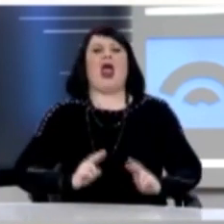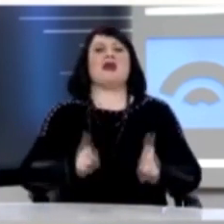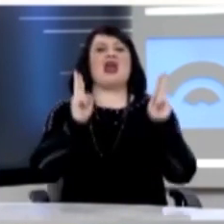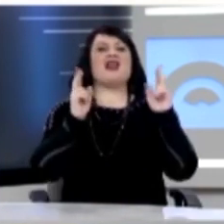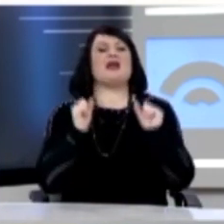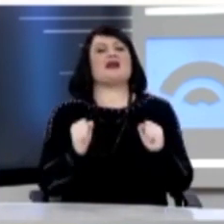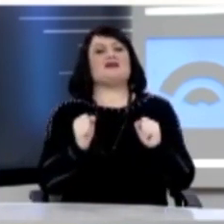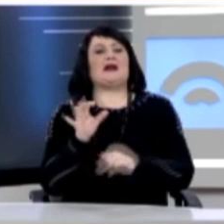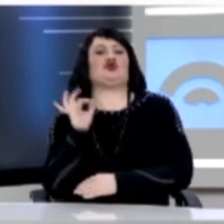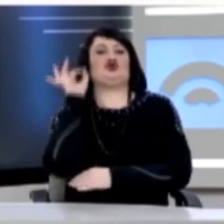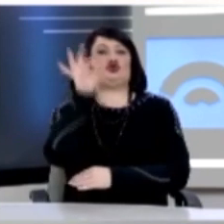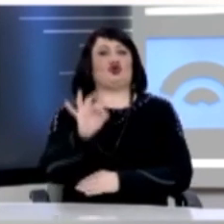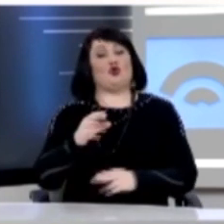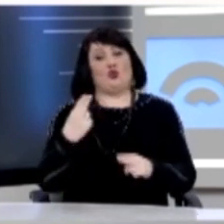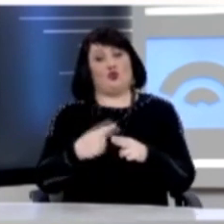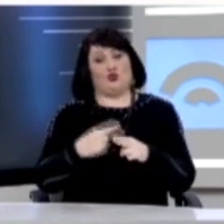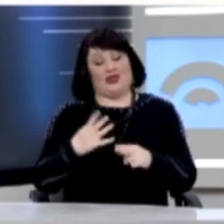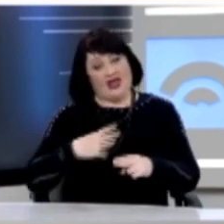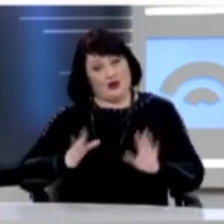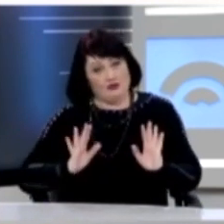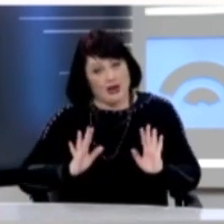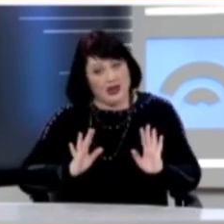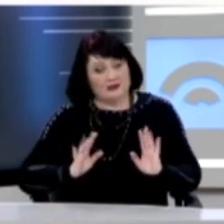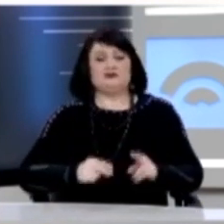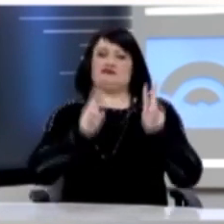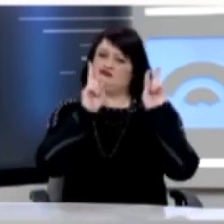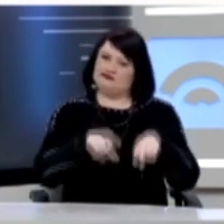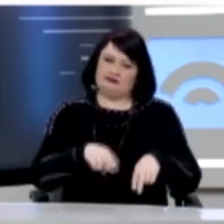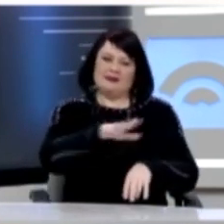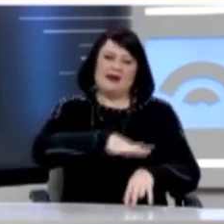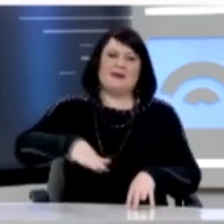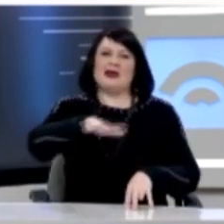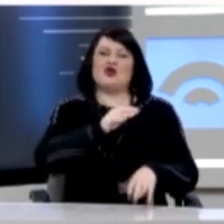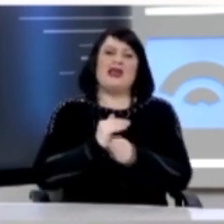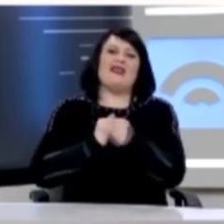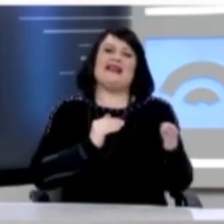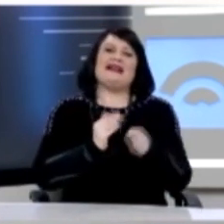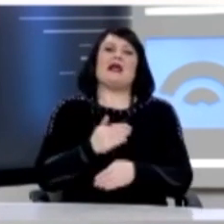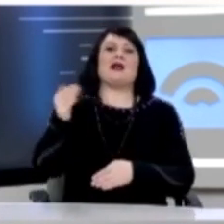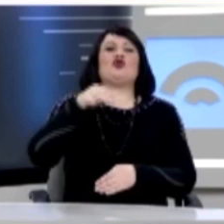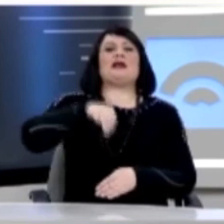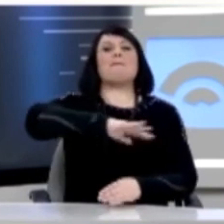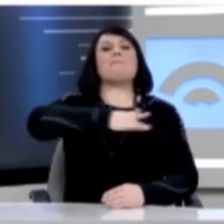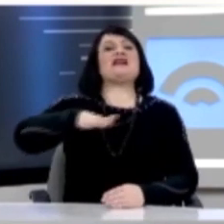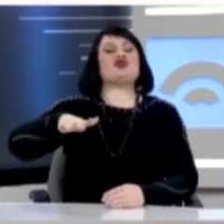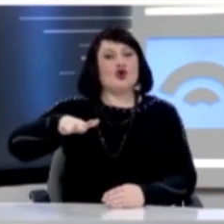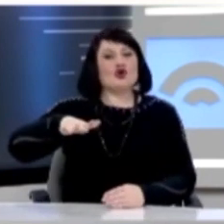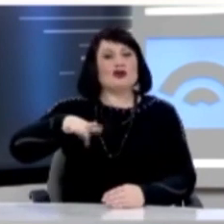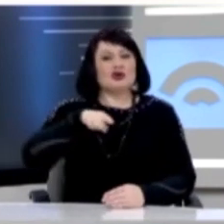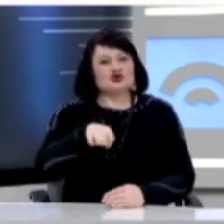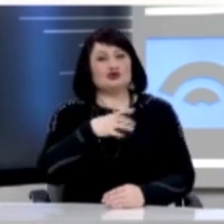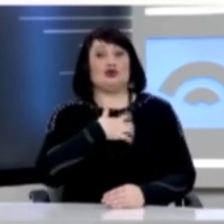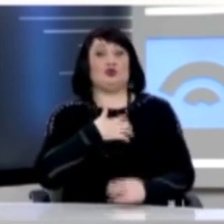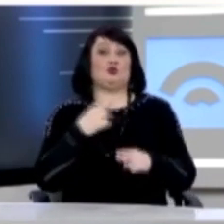ασφάλειας παραμένει κυρίαρχη σημασίας και αναγνωρίζεται ότι η περιοχή της Δυτικής και Ανατολικής Μεσογείου αποτελεί